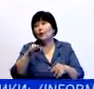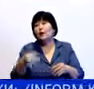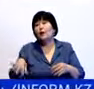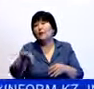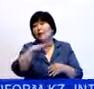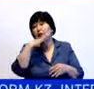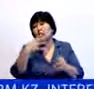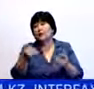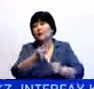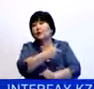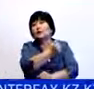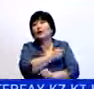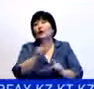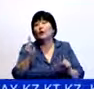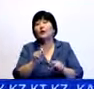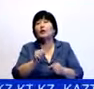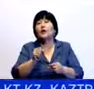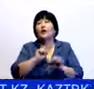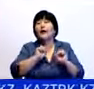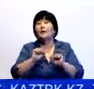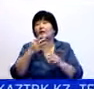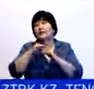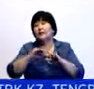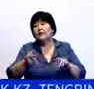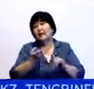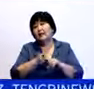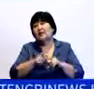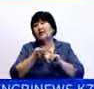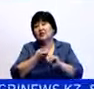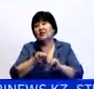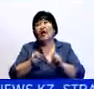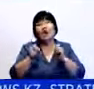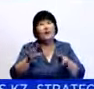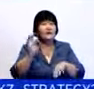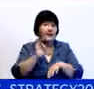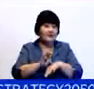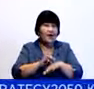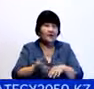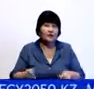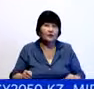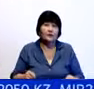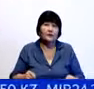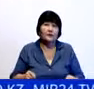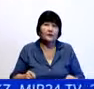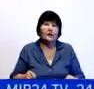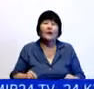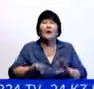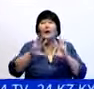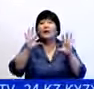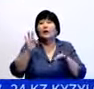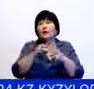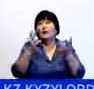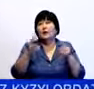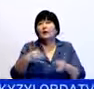уже получили вакцину, чтобы обезопасить своих детишек от заражения опасной инфекцией. В целом бояться нечего. Зашли